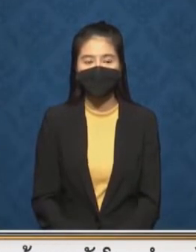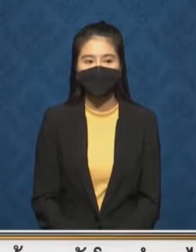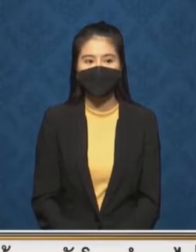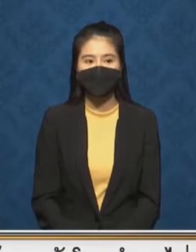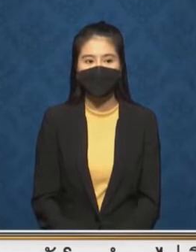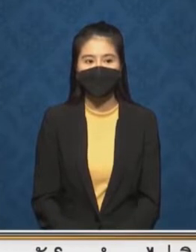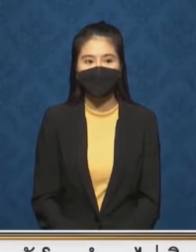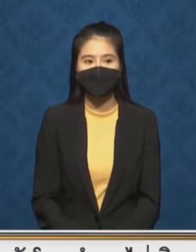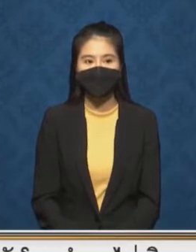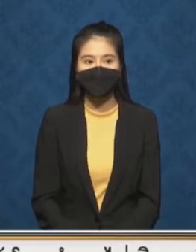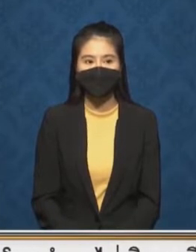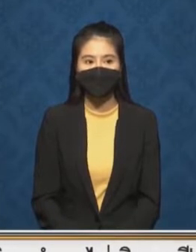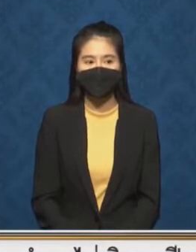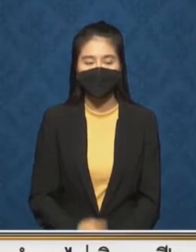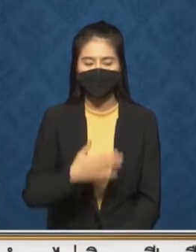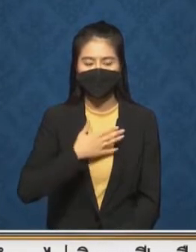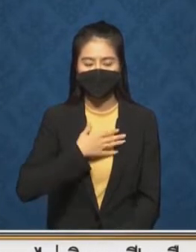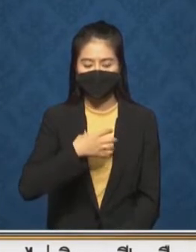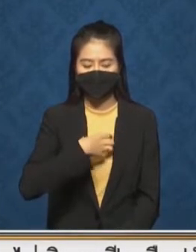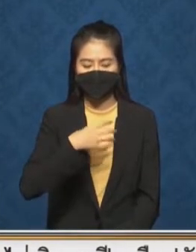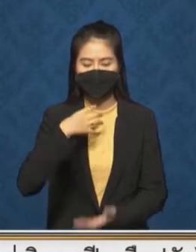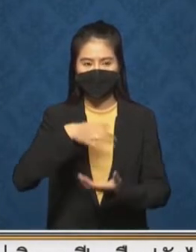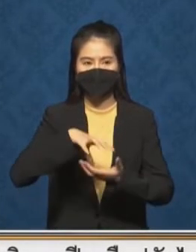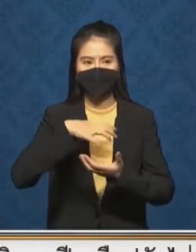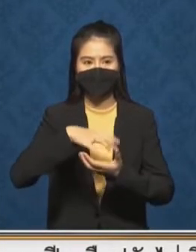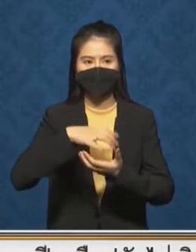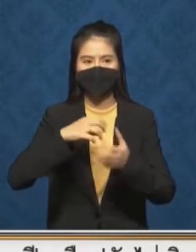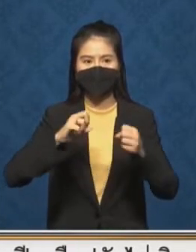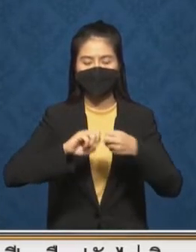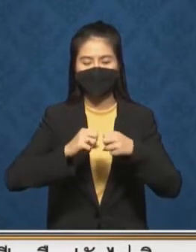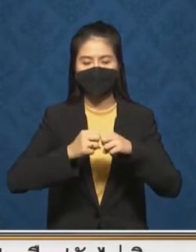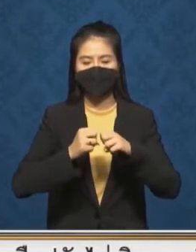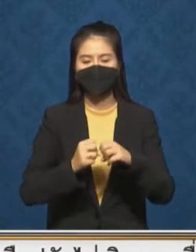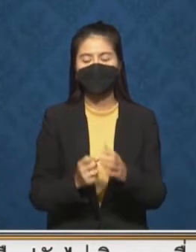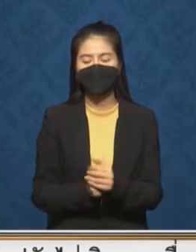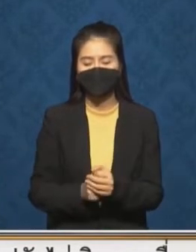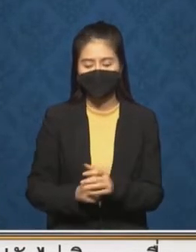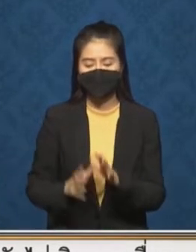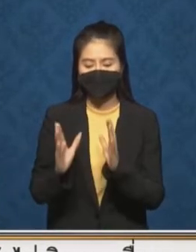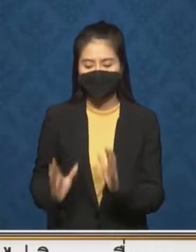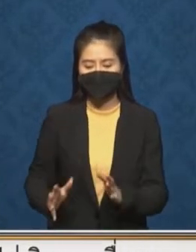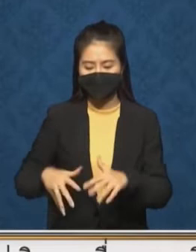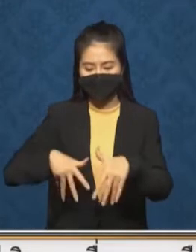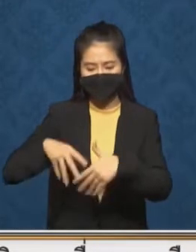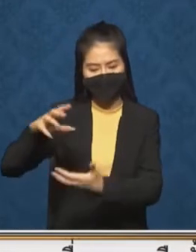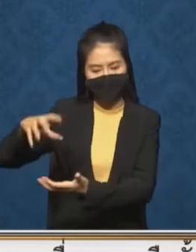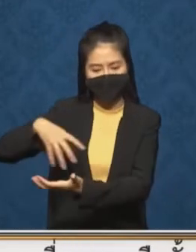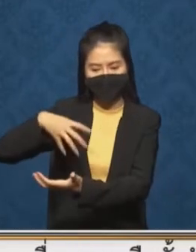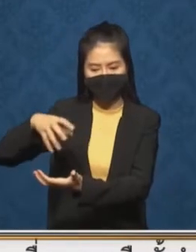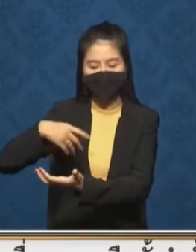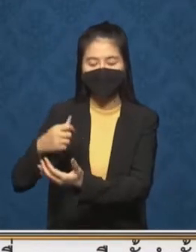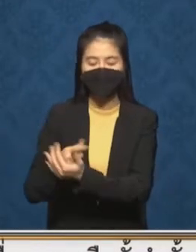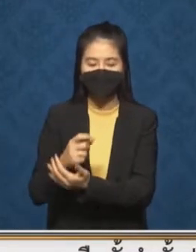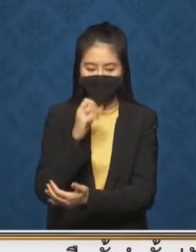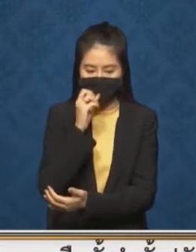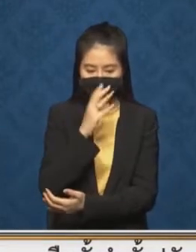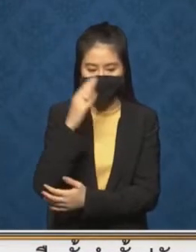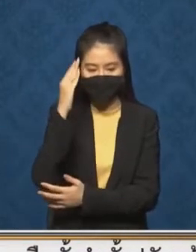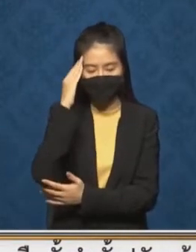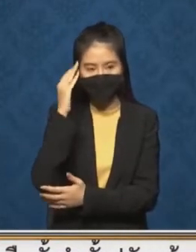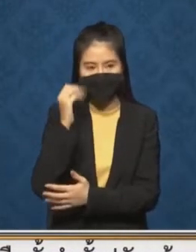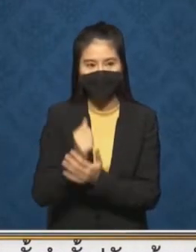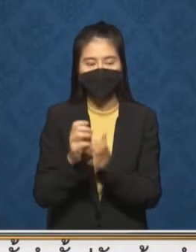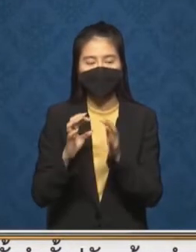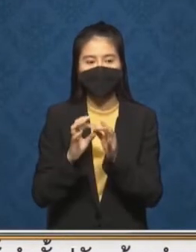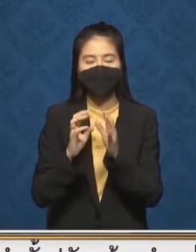ผม อยาก จะ สะท้อน ปัญหา ซึ ผม รับ มาาก ชาวบาน โด ตรง นะครับในส่ว ท เขีว ข กับ ก บ การุธิธรมและ